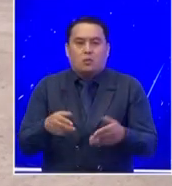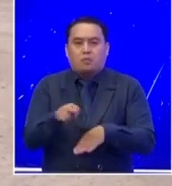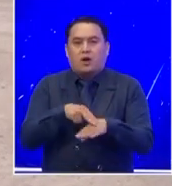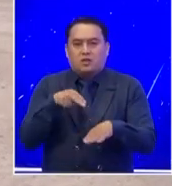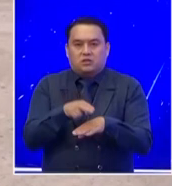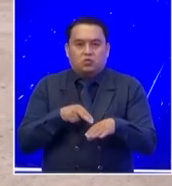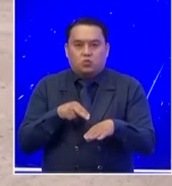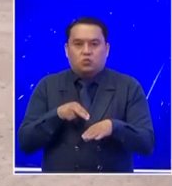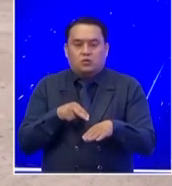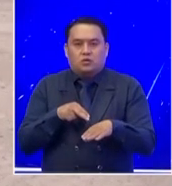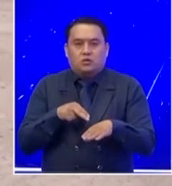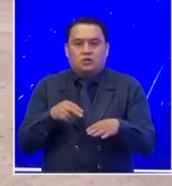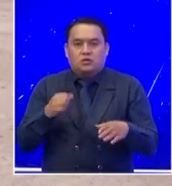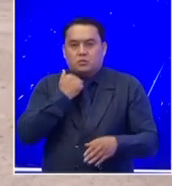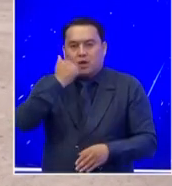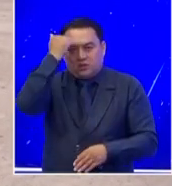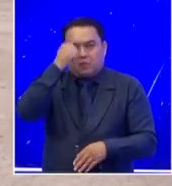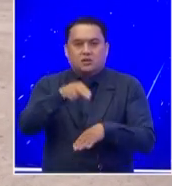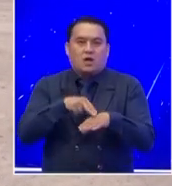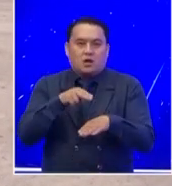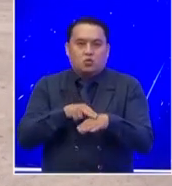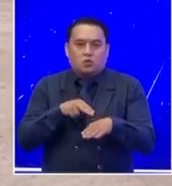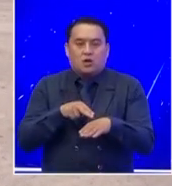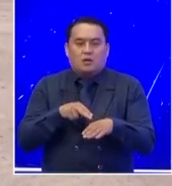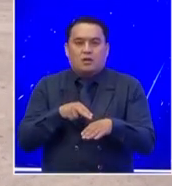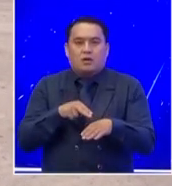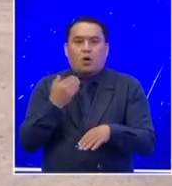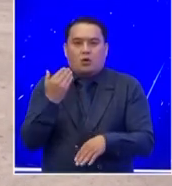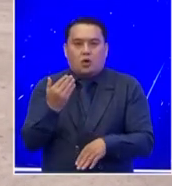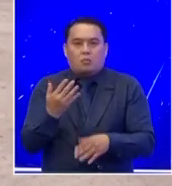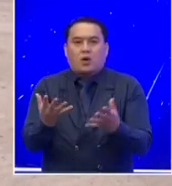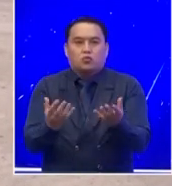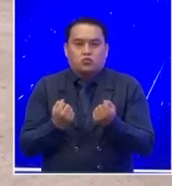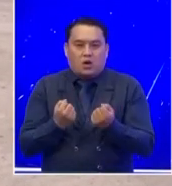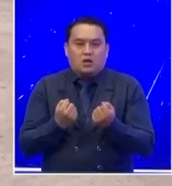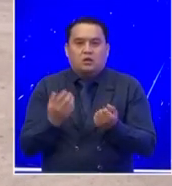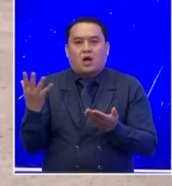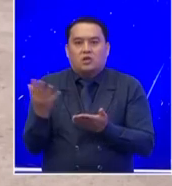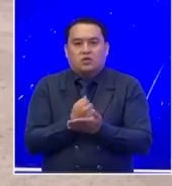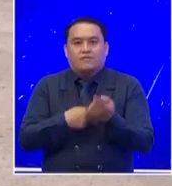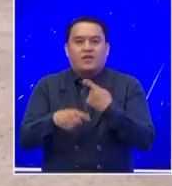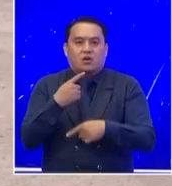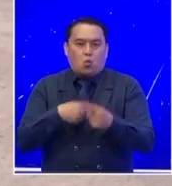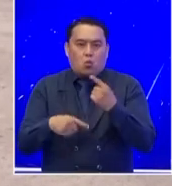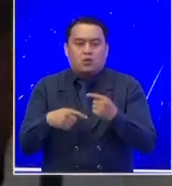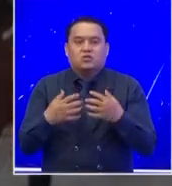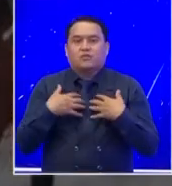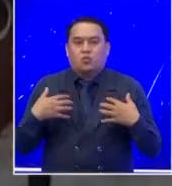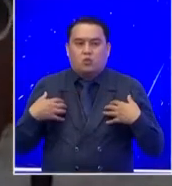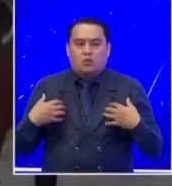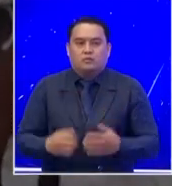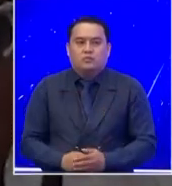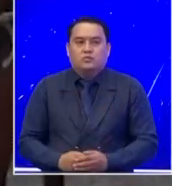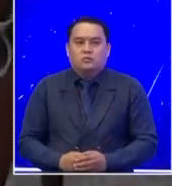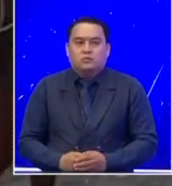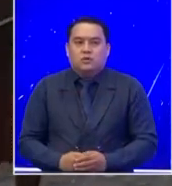полицию. Вот, спасибо сотрудникам органов внутренних дел, они получается, нашли, вернули мне мой скот. Устав